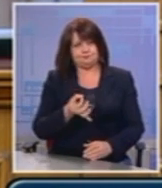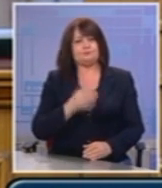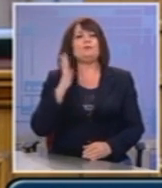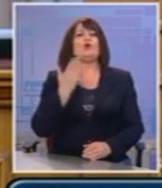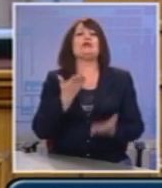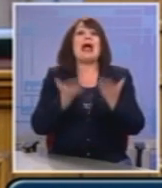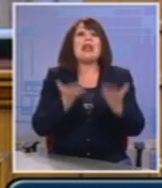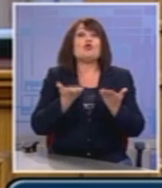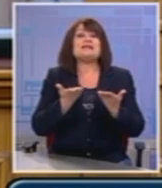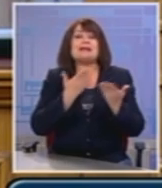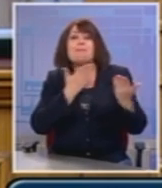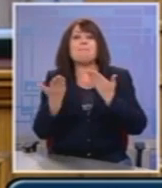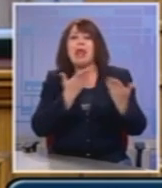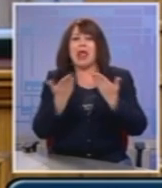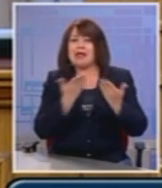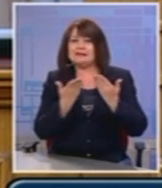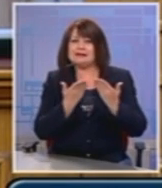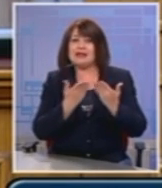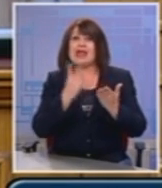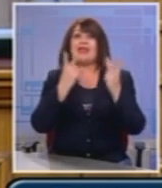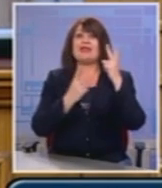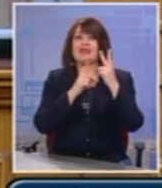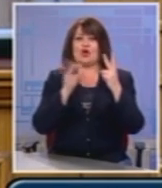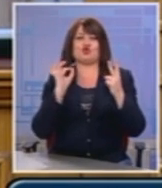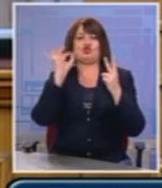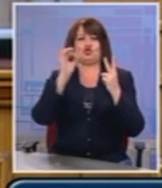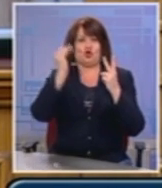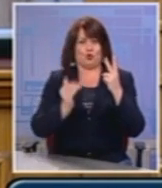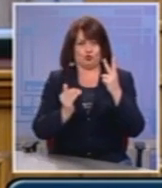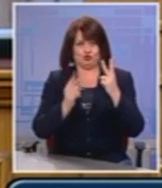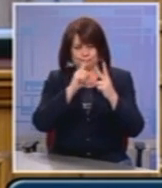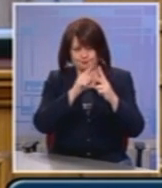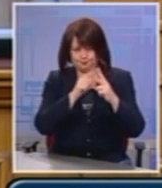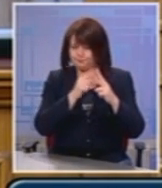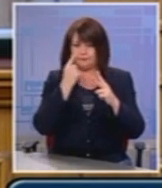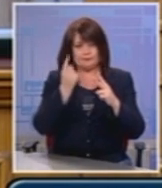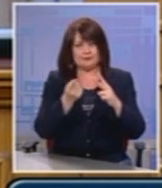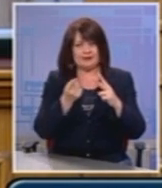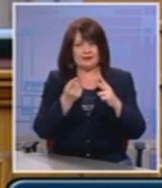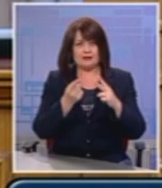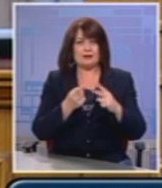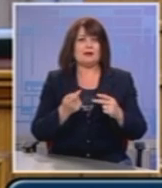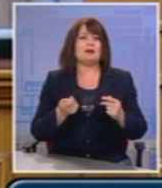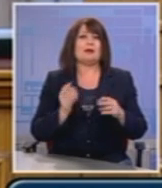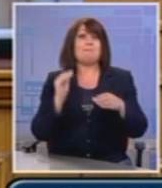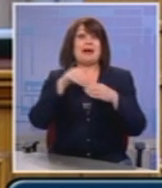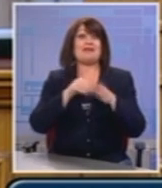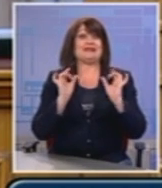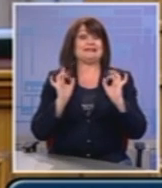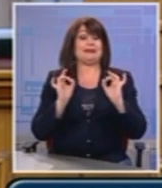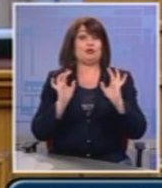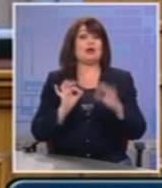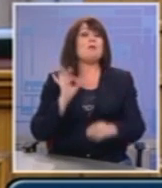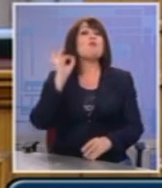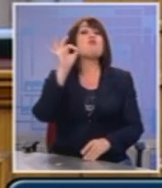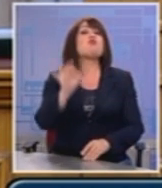αναλογιστικές μελέτες έχουμε διπλή στόχευση στόχευση είναι να δούμε εάν δεν κάνουμε καμία παρέμβαση πο θα